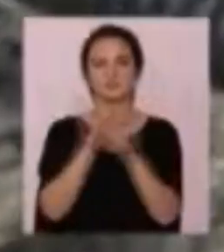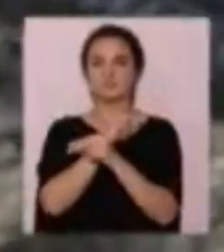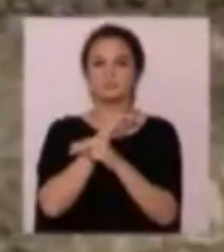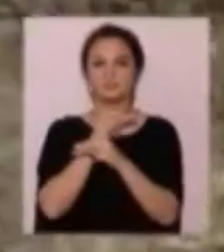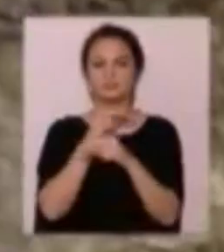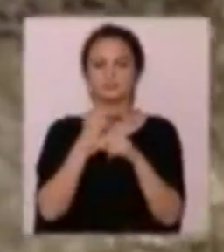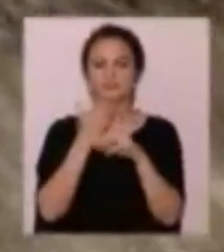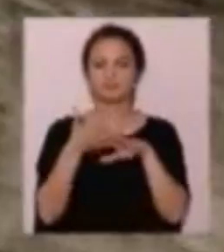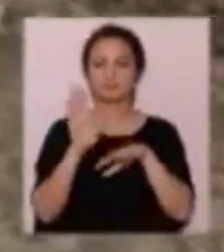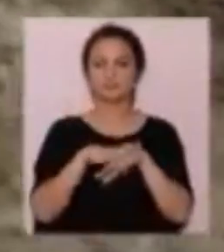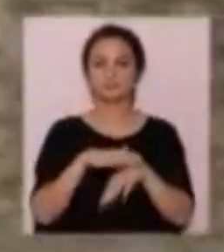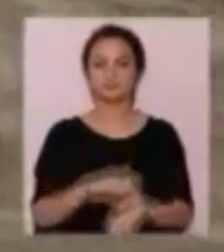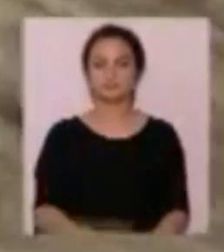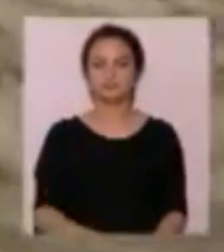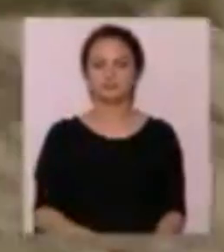გადამეჩინეს ძლივს შემინარჩუნეს ხელი